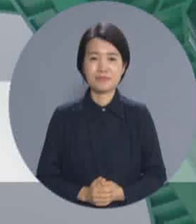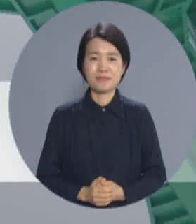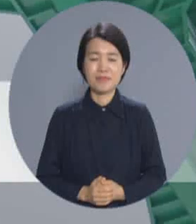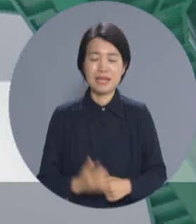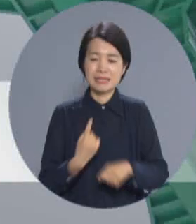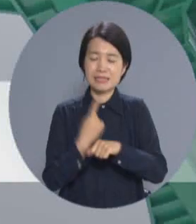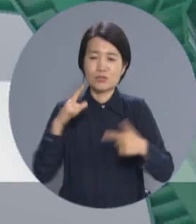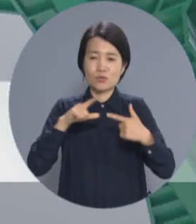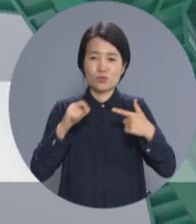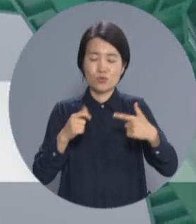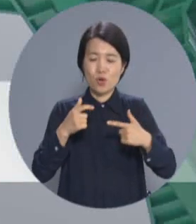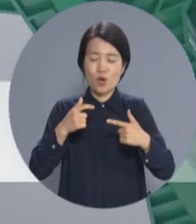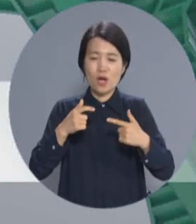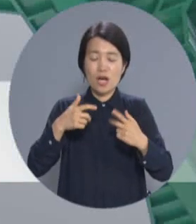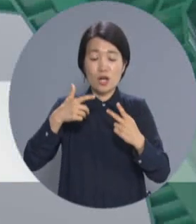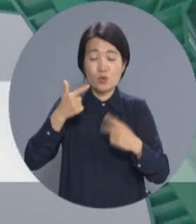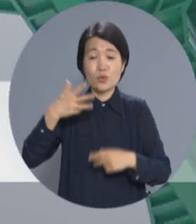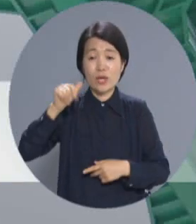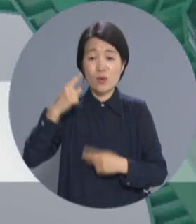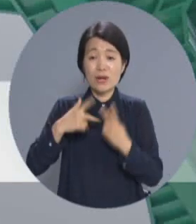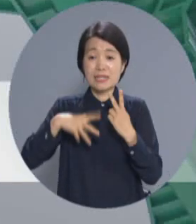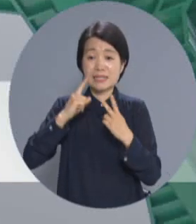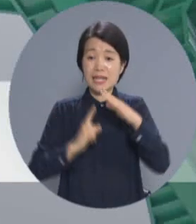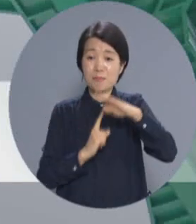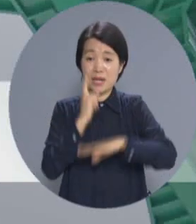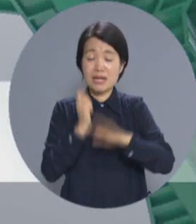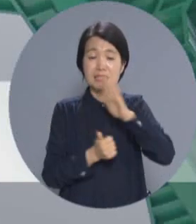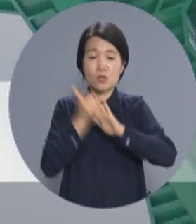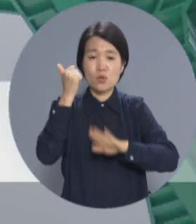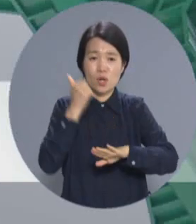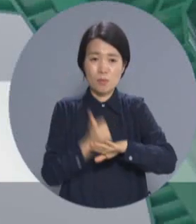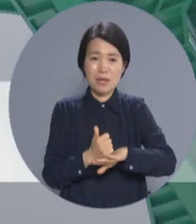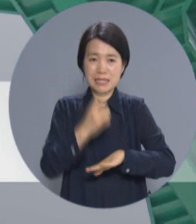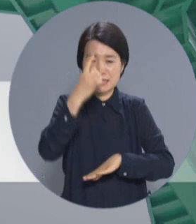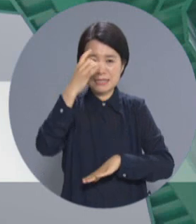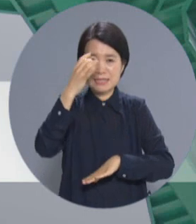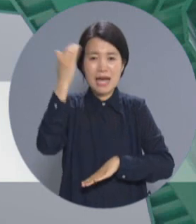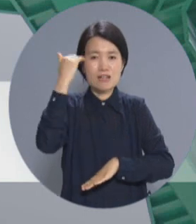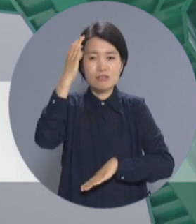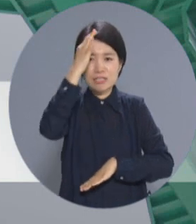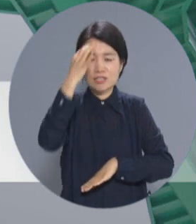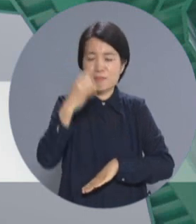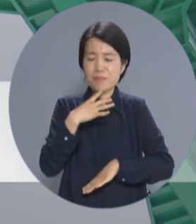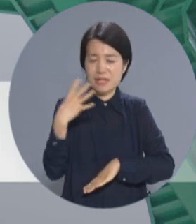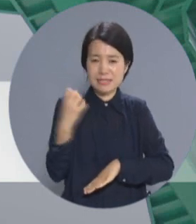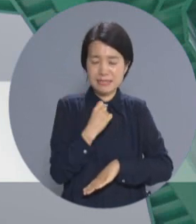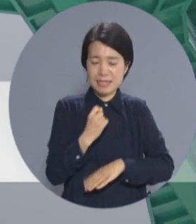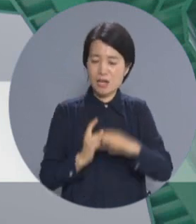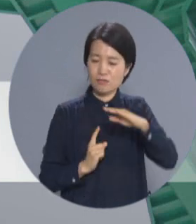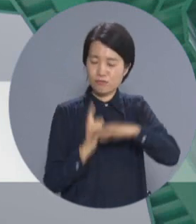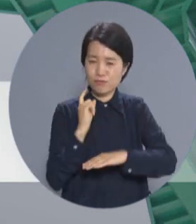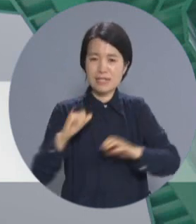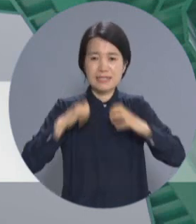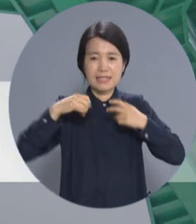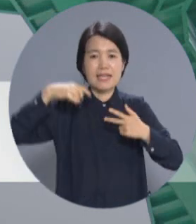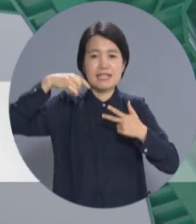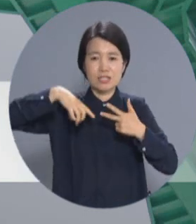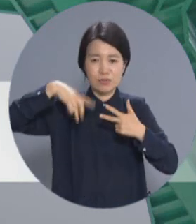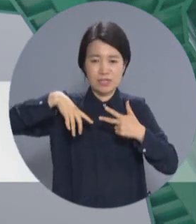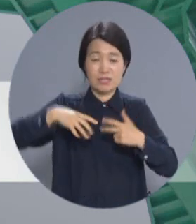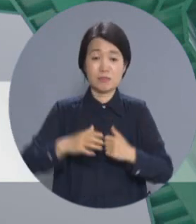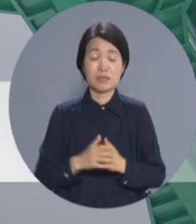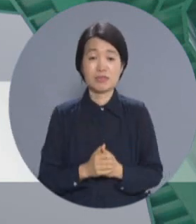지난해 6월 누리호 2차 발사가 성공하면서 우리나라는 자체 기술로 발사체를 쏘아 올린 세계 7번째 나라가